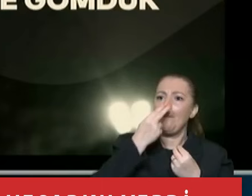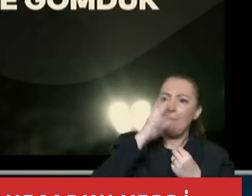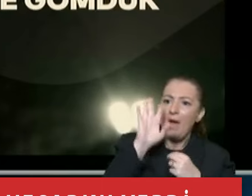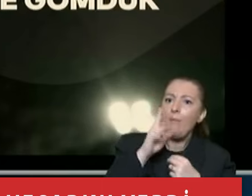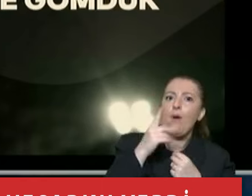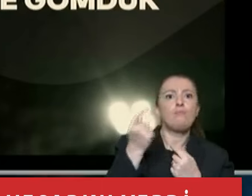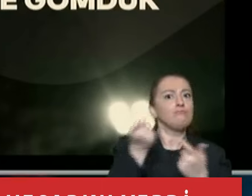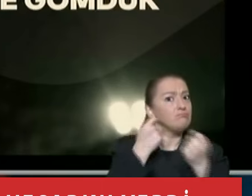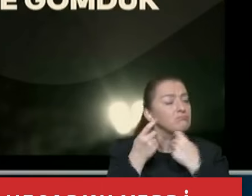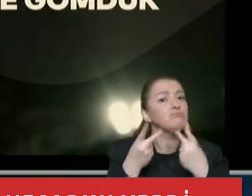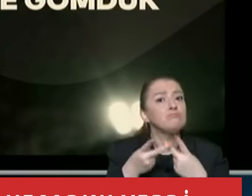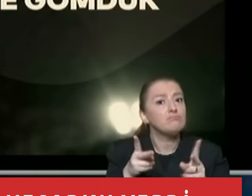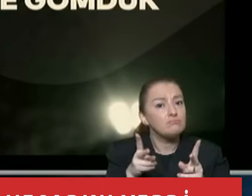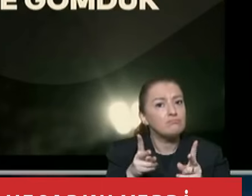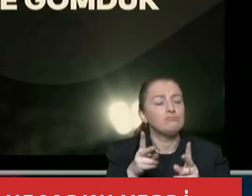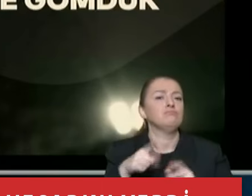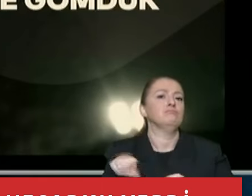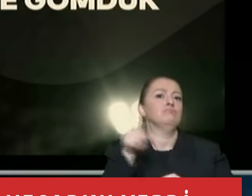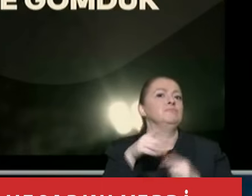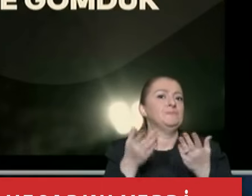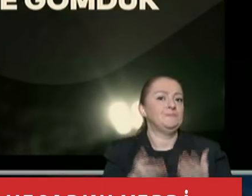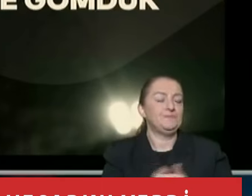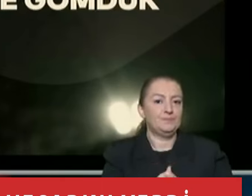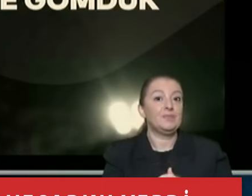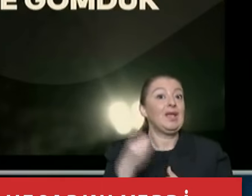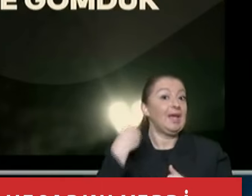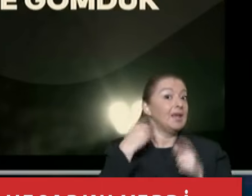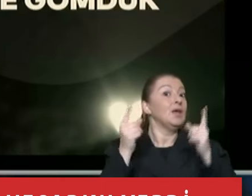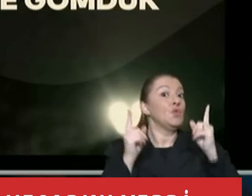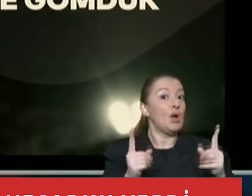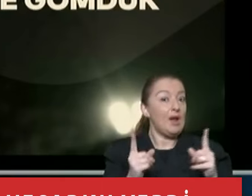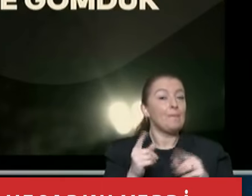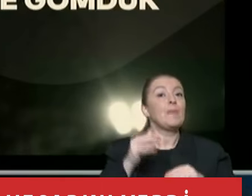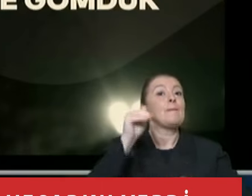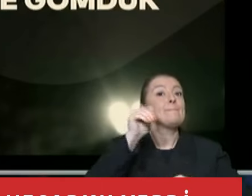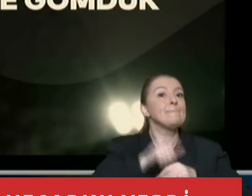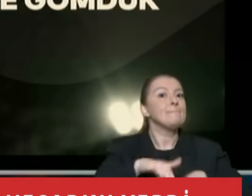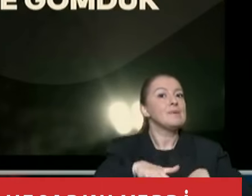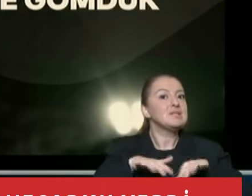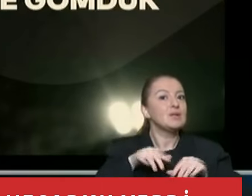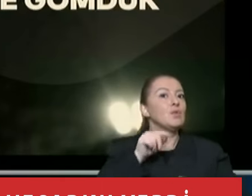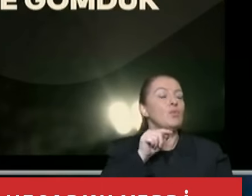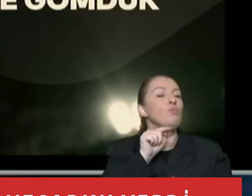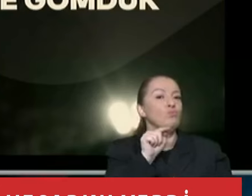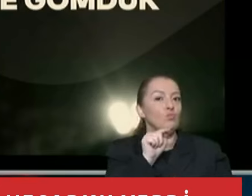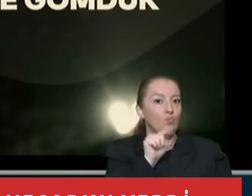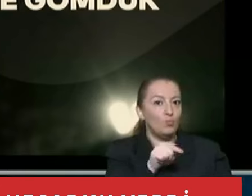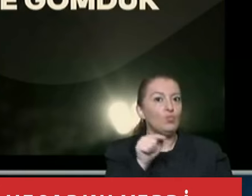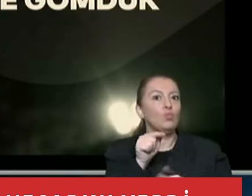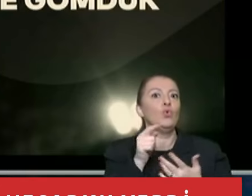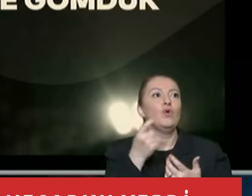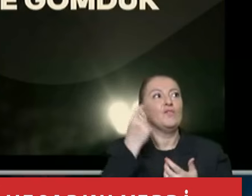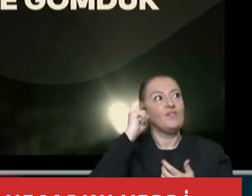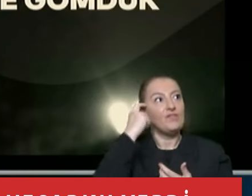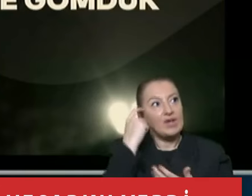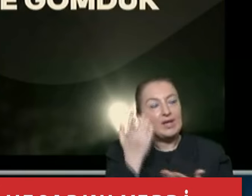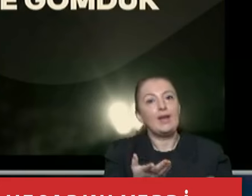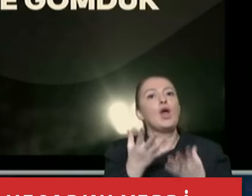yöneticilerin ihtiyacı vardır Yeni dönemde meclisimizin de bu açıdan ve bu bakış açısıyla